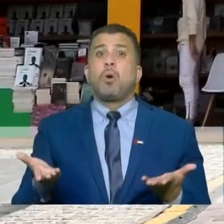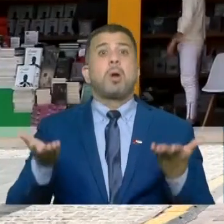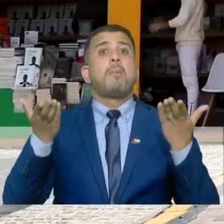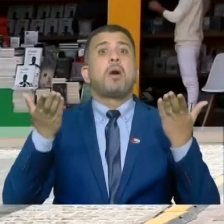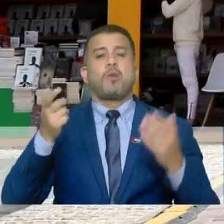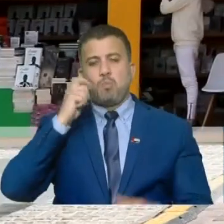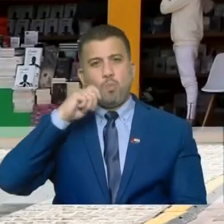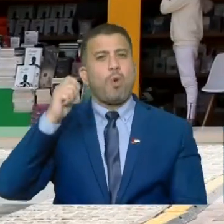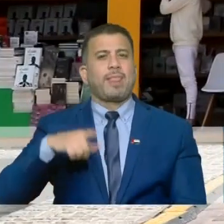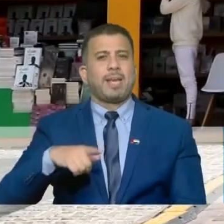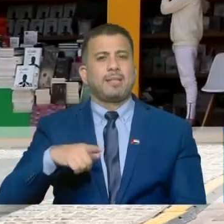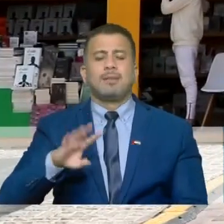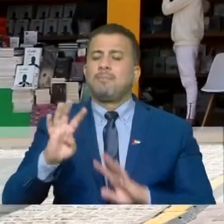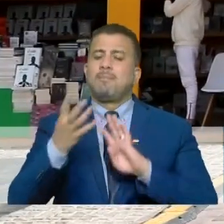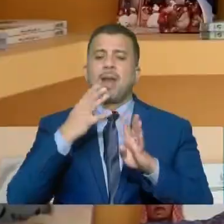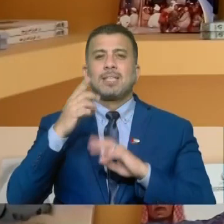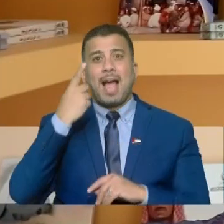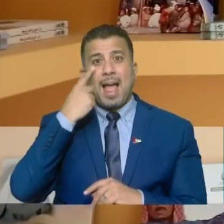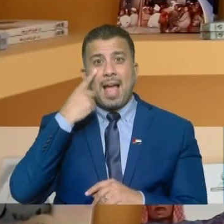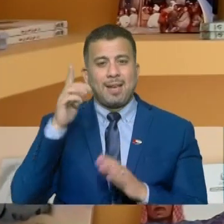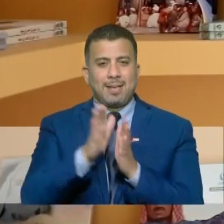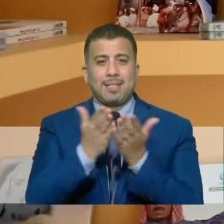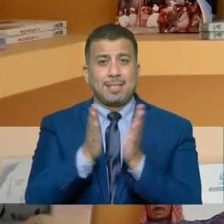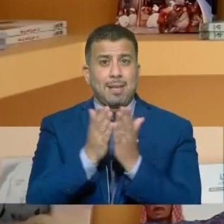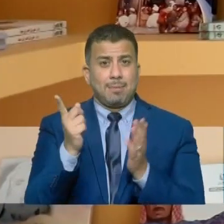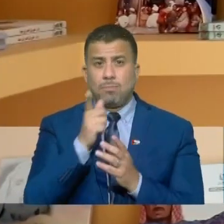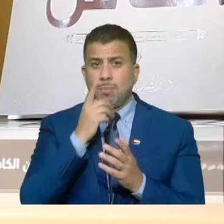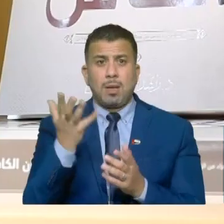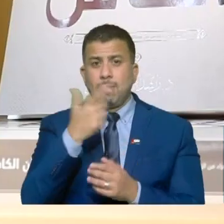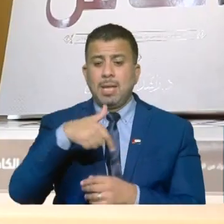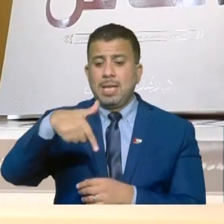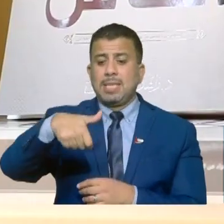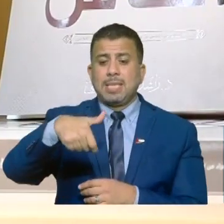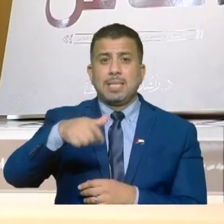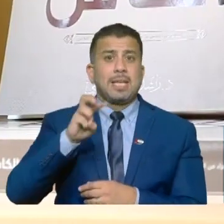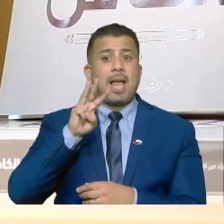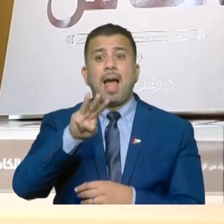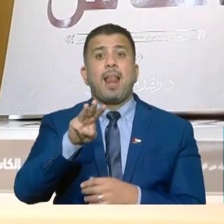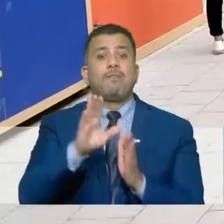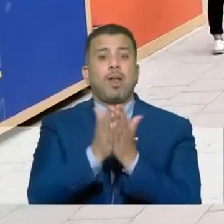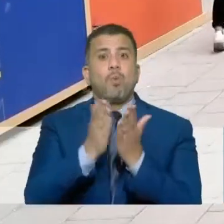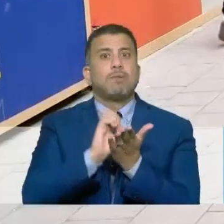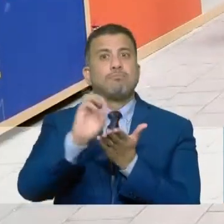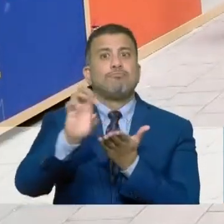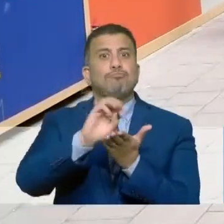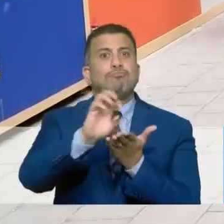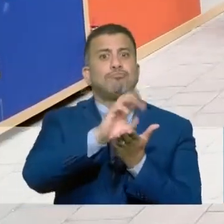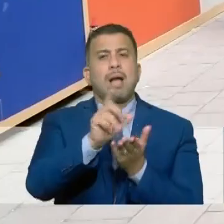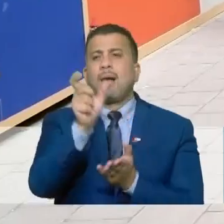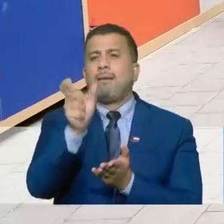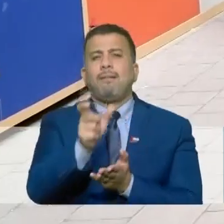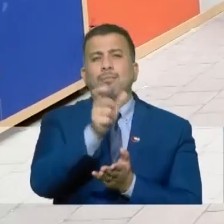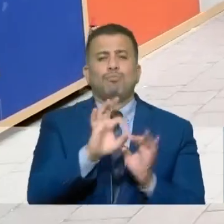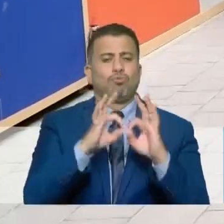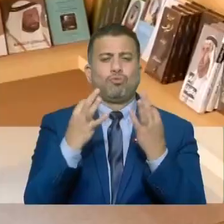المواطنين مهرجان العين للكتاب يقدم اكثر من 60 الف عنوان من الاصدارات امام جميع افراد